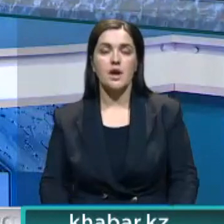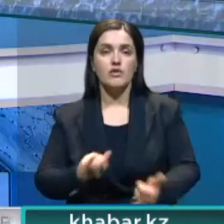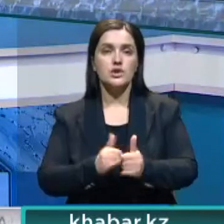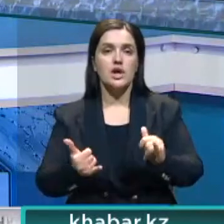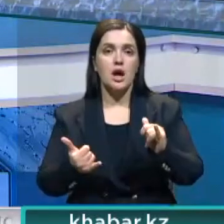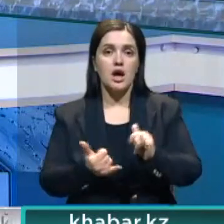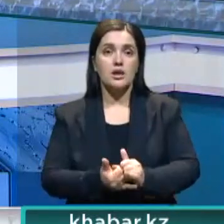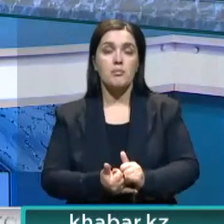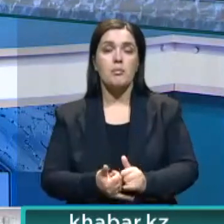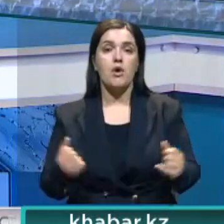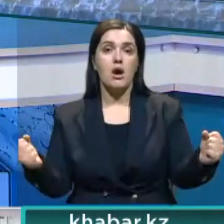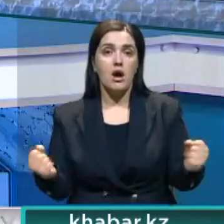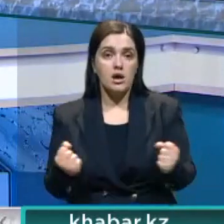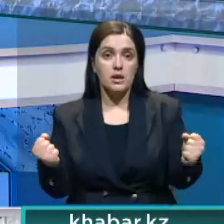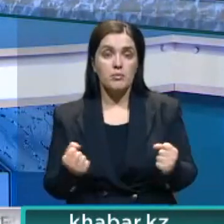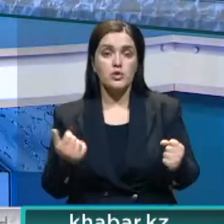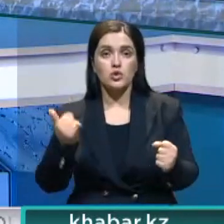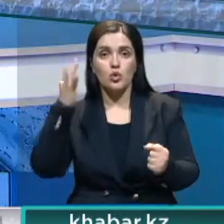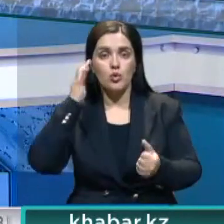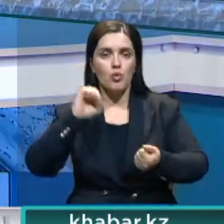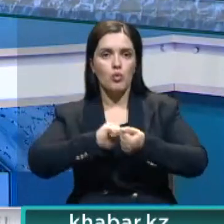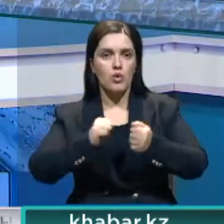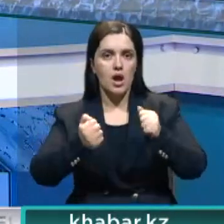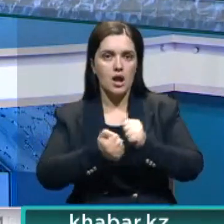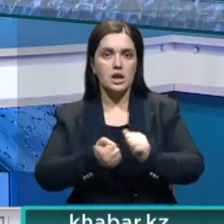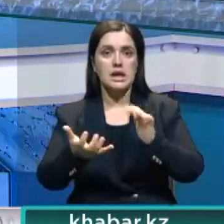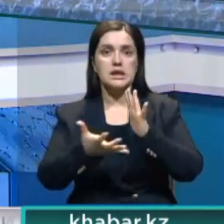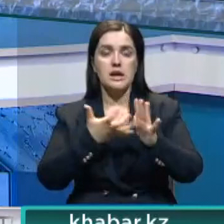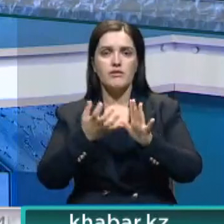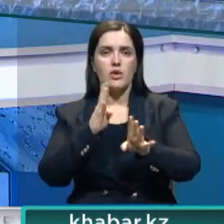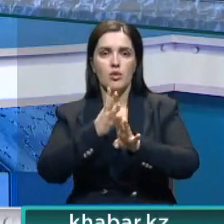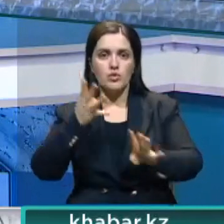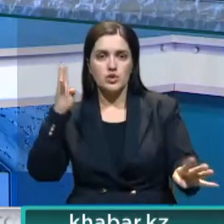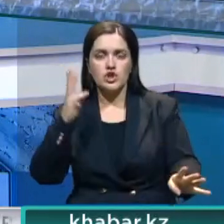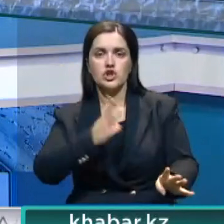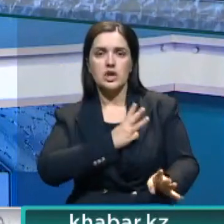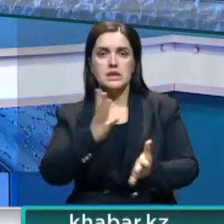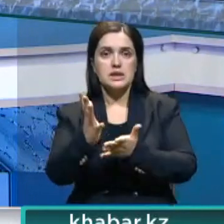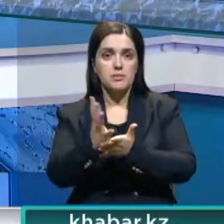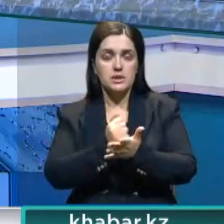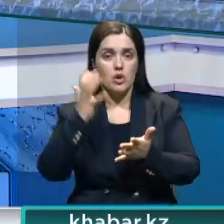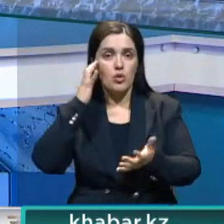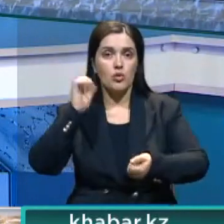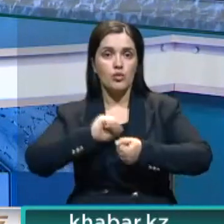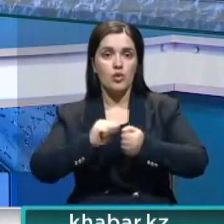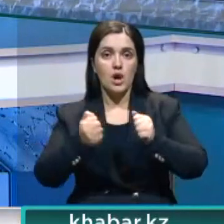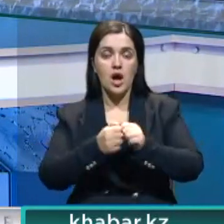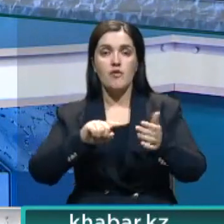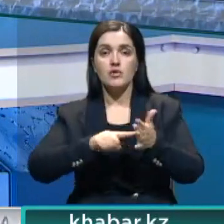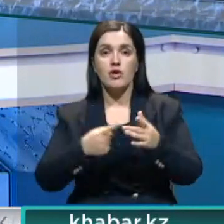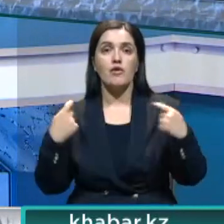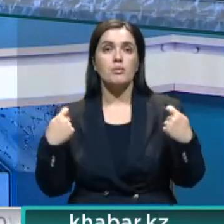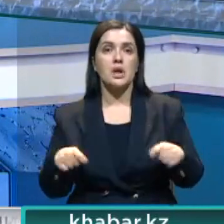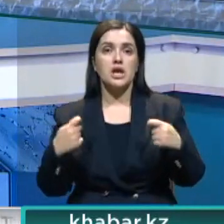Тем временем в Усть-Каменогорске с первыми холодами назрел очередной угольный коллапс. Там выстраиваются длинные очереди из желающих запастись твердым топливом.